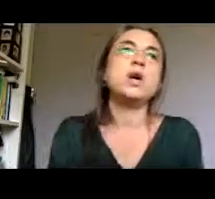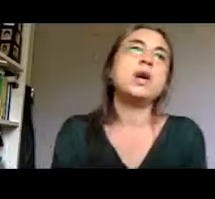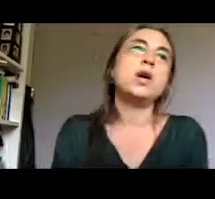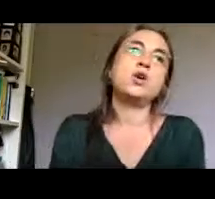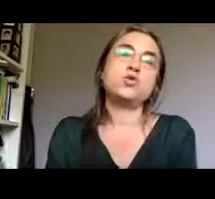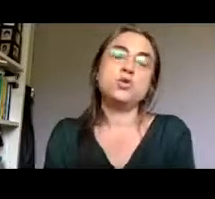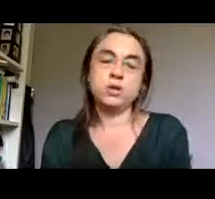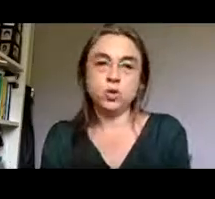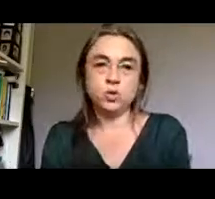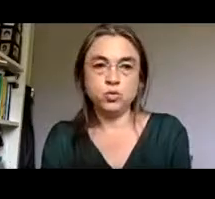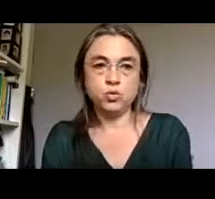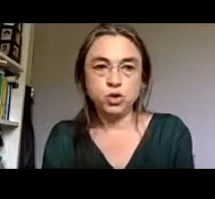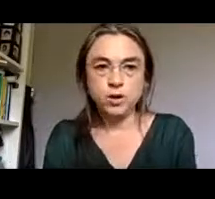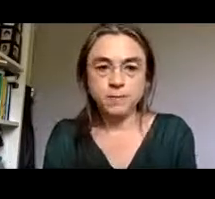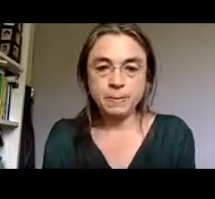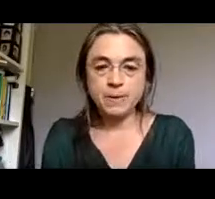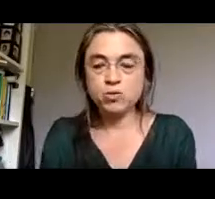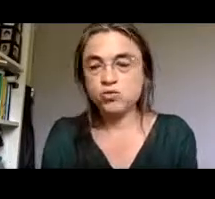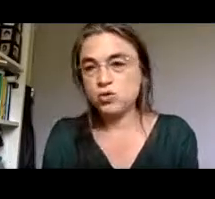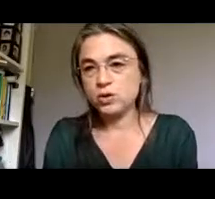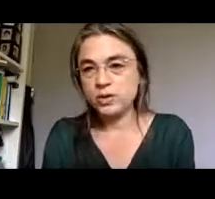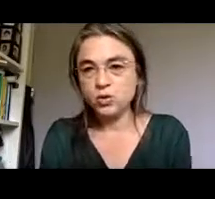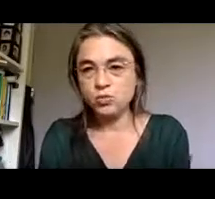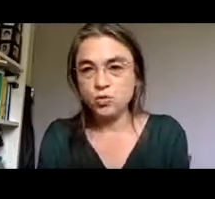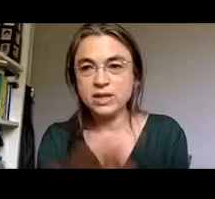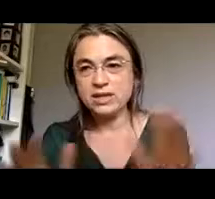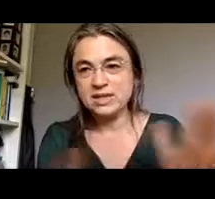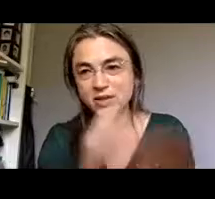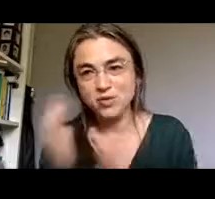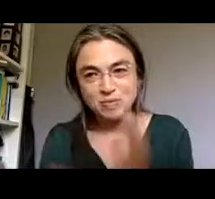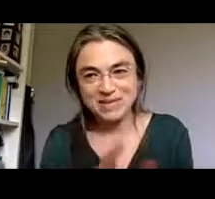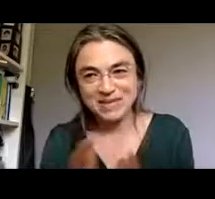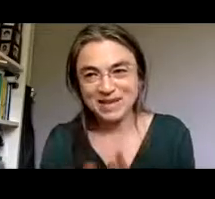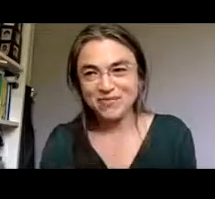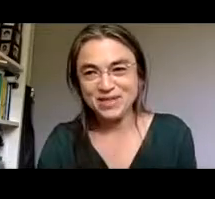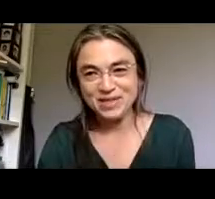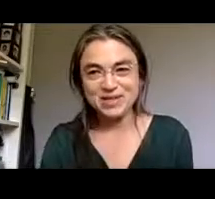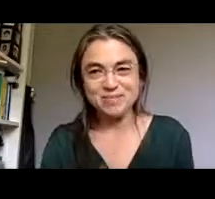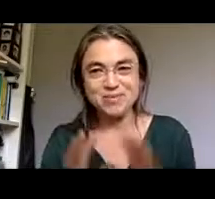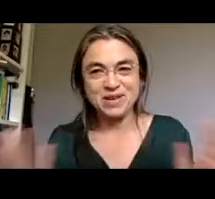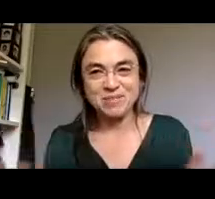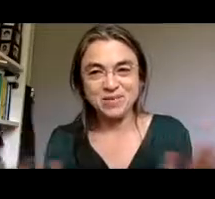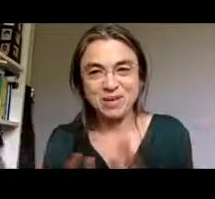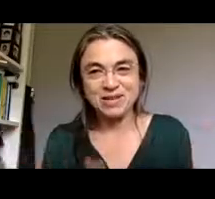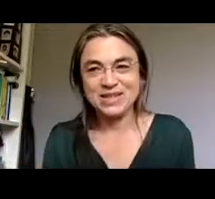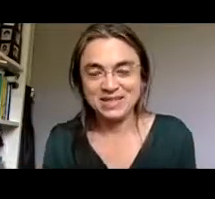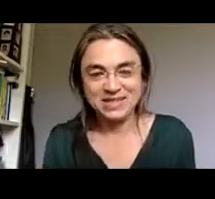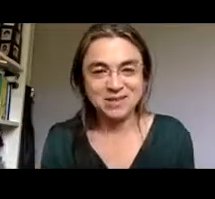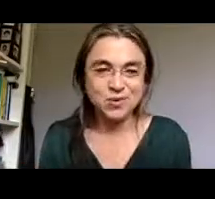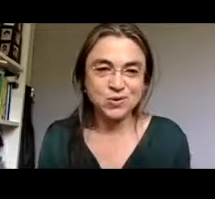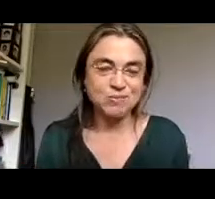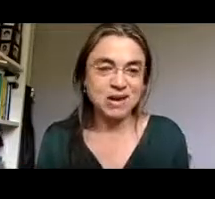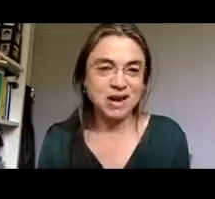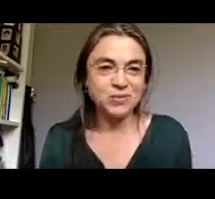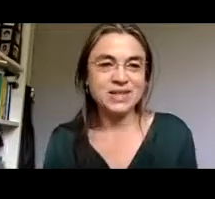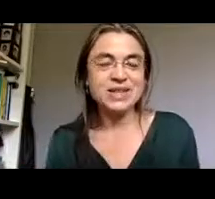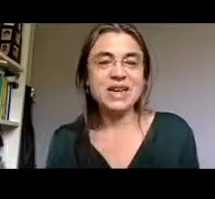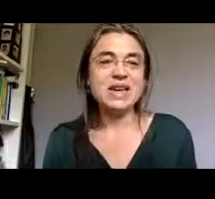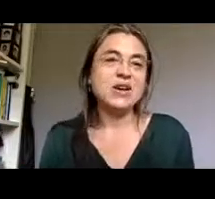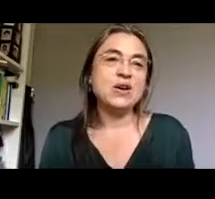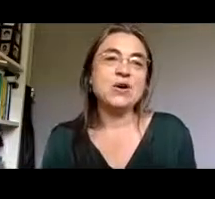beaucoup sur le syndrome de Usher. Donc je vous en dis 2 mots. Il y a des slides où je vais passer très vite, hein, c'est pour partager des éléments de